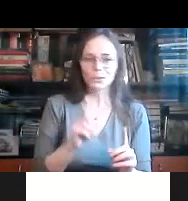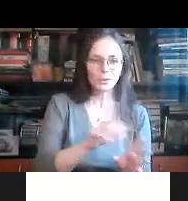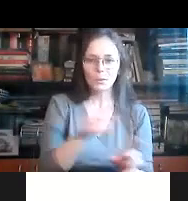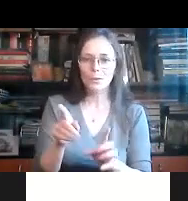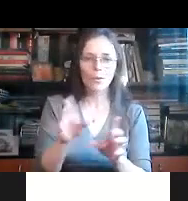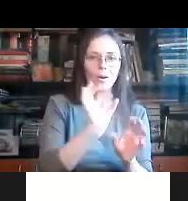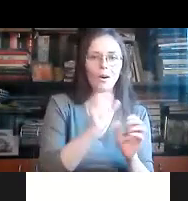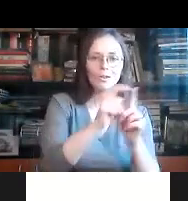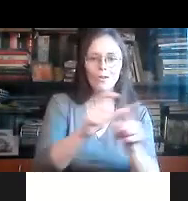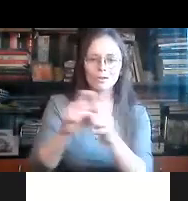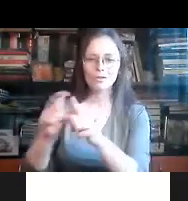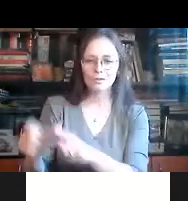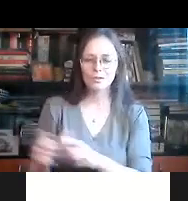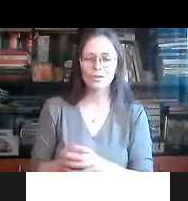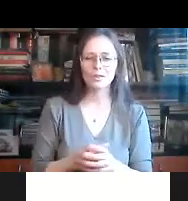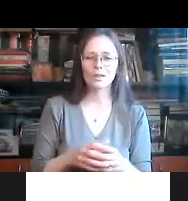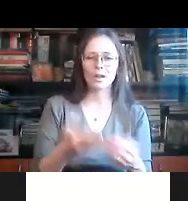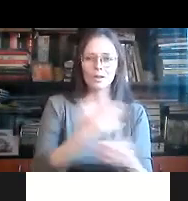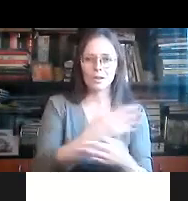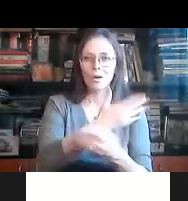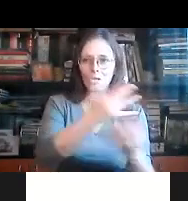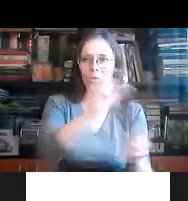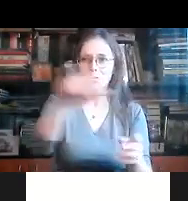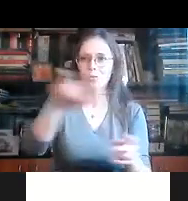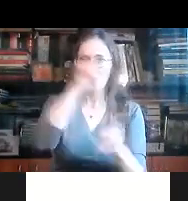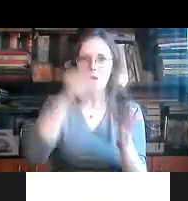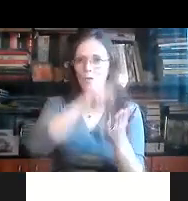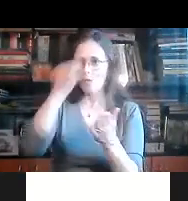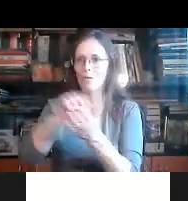серьезные, технологии, осваивание нового.